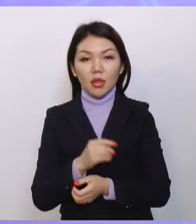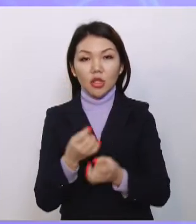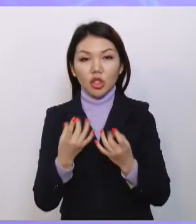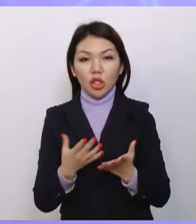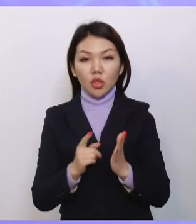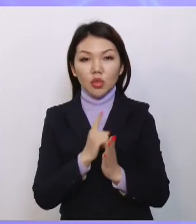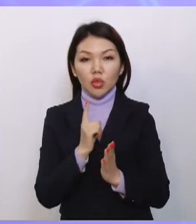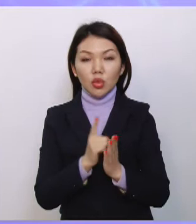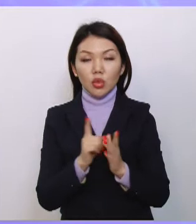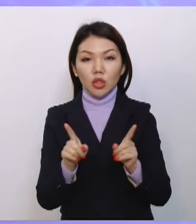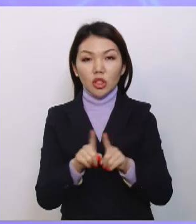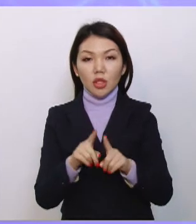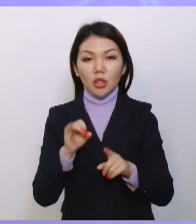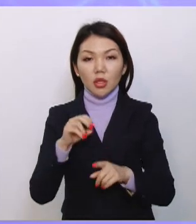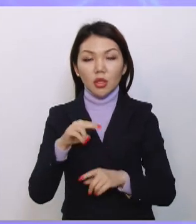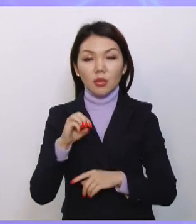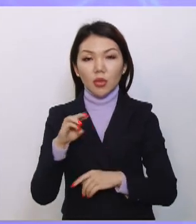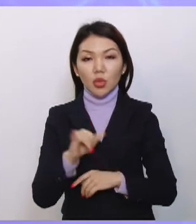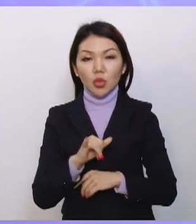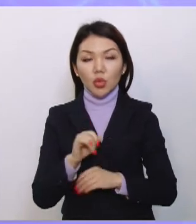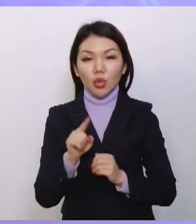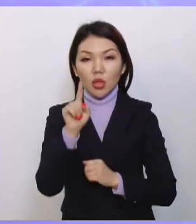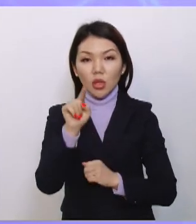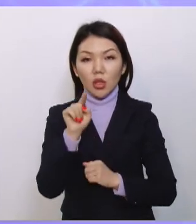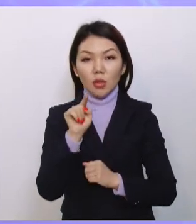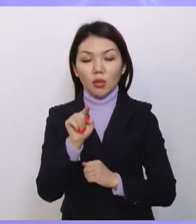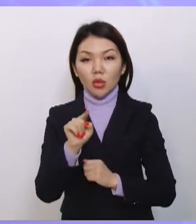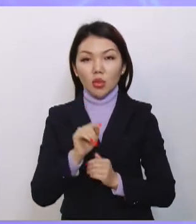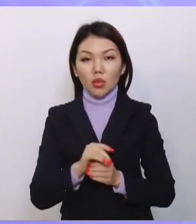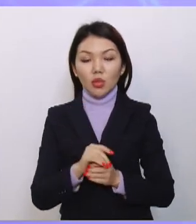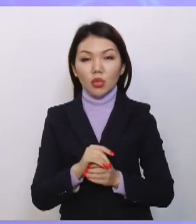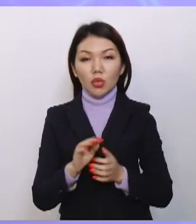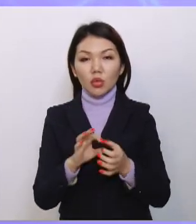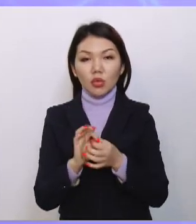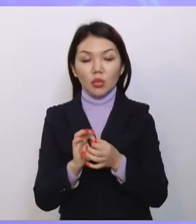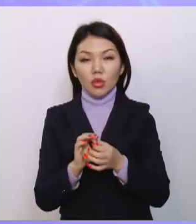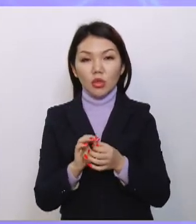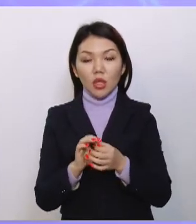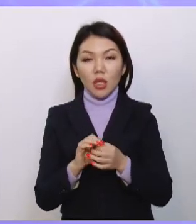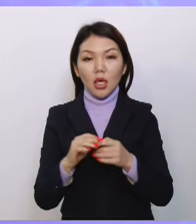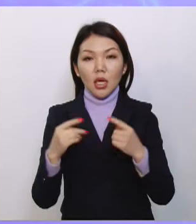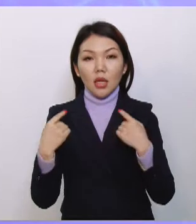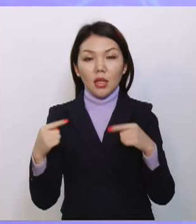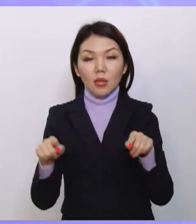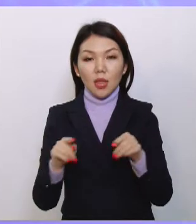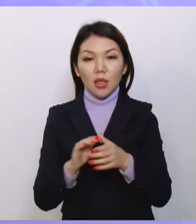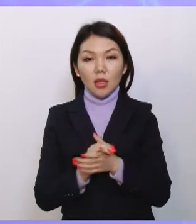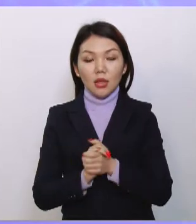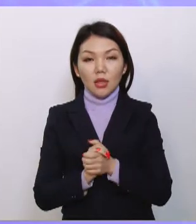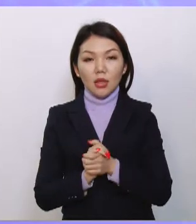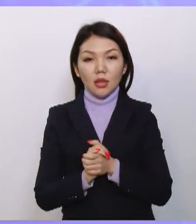суроолуу, илептүү сүйлөмдөрдү айырмалаганды, жемиш багы жөнүндө айтып бергенди